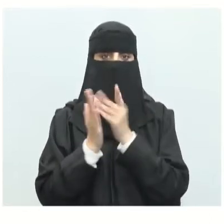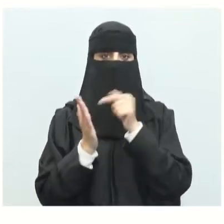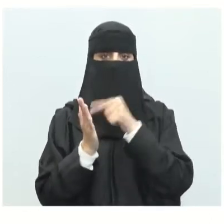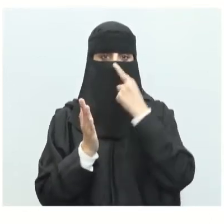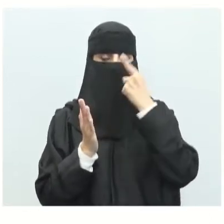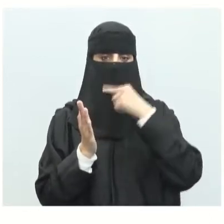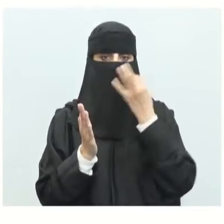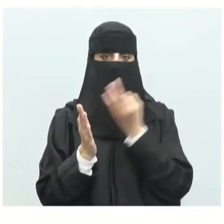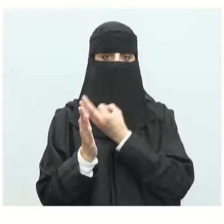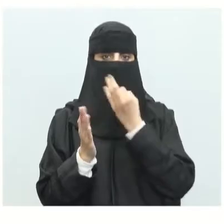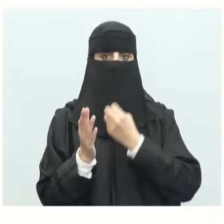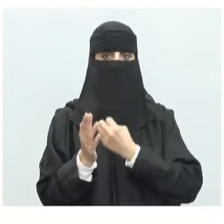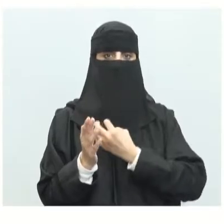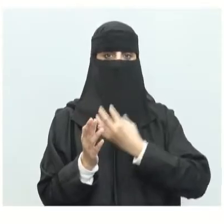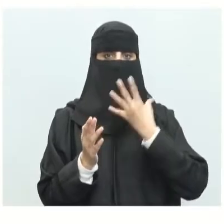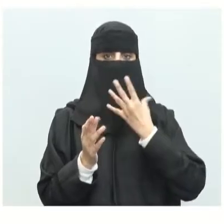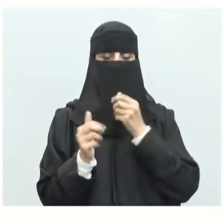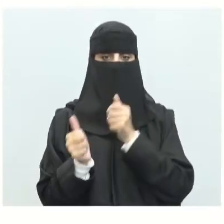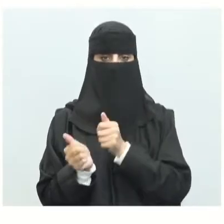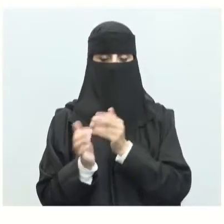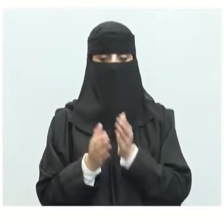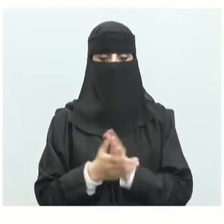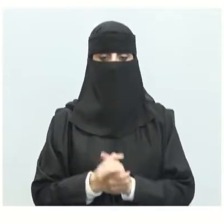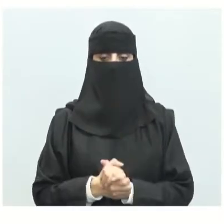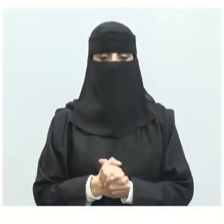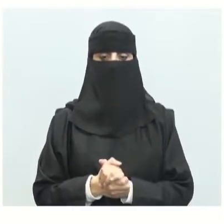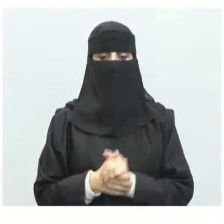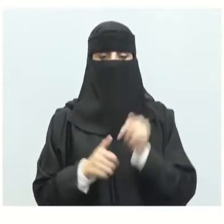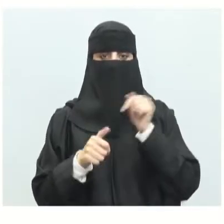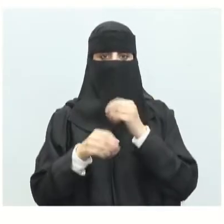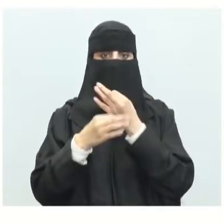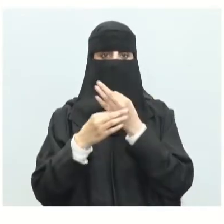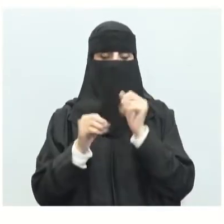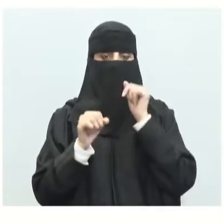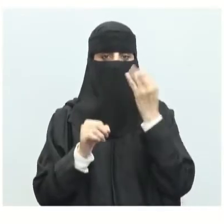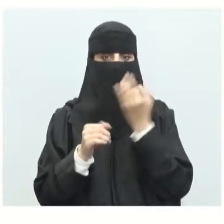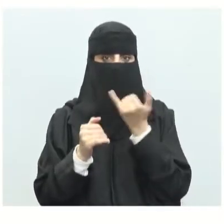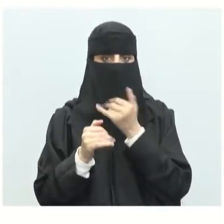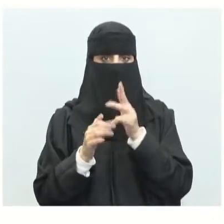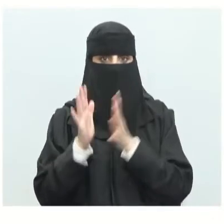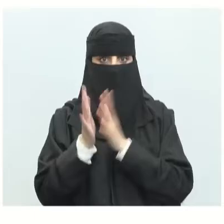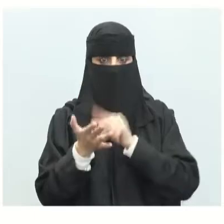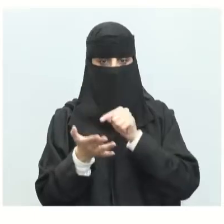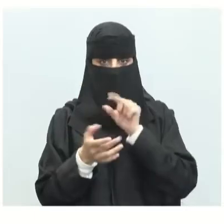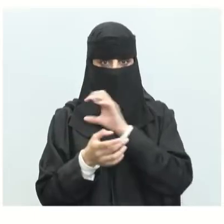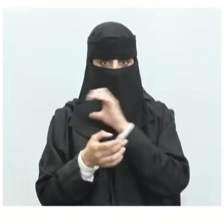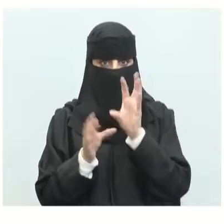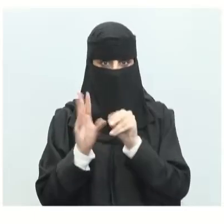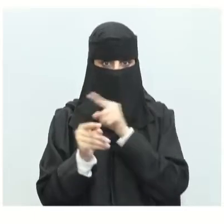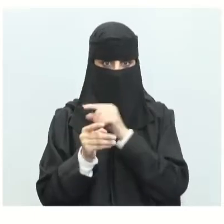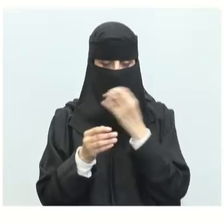عن نفسه بكل فخر واعتزاز اذا عليك ان تبين هذا المعنى من خلال